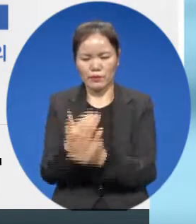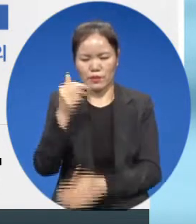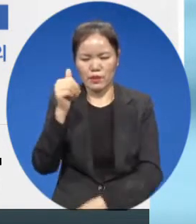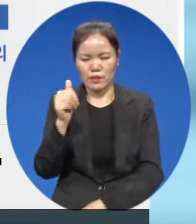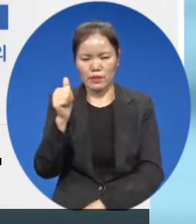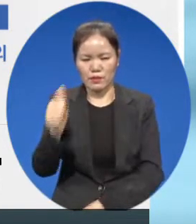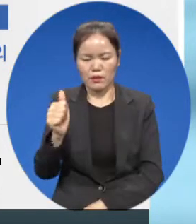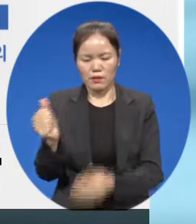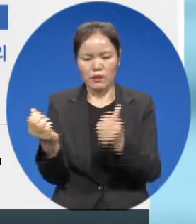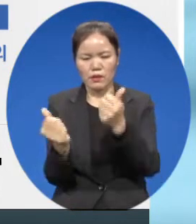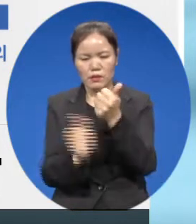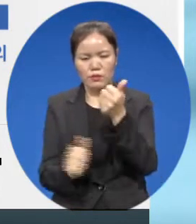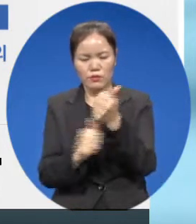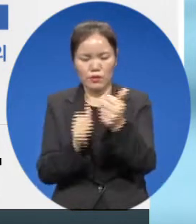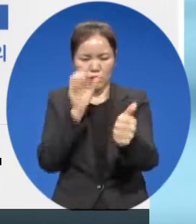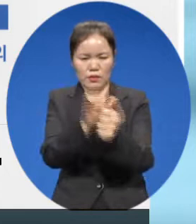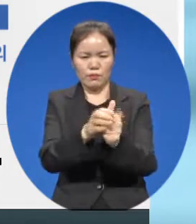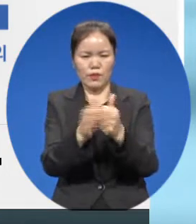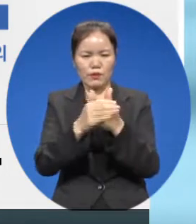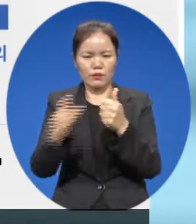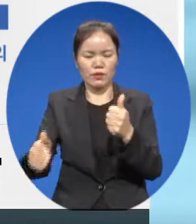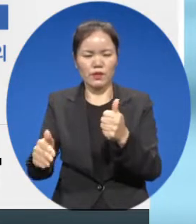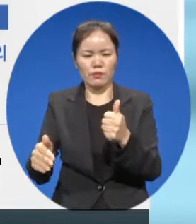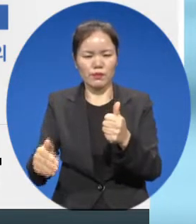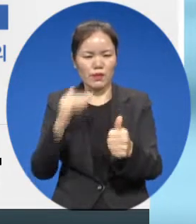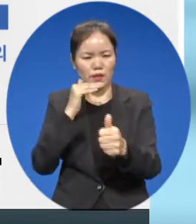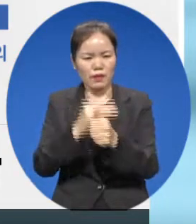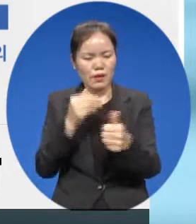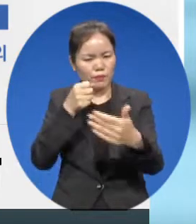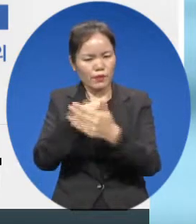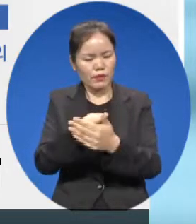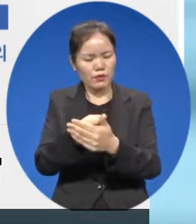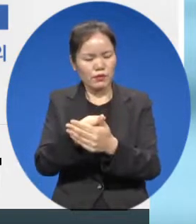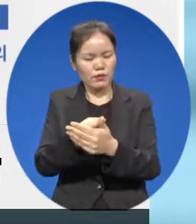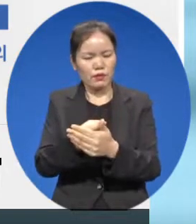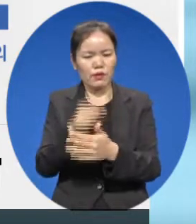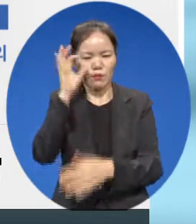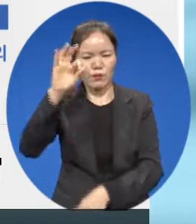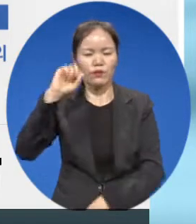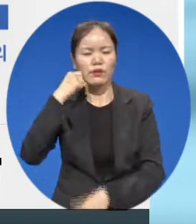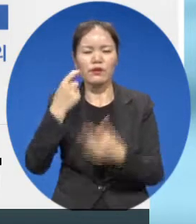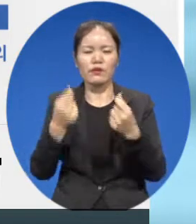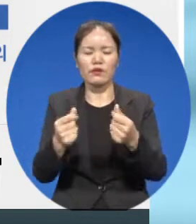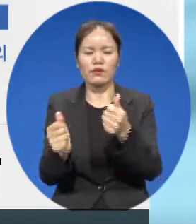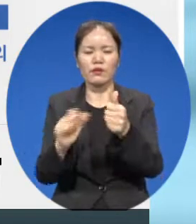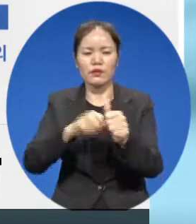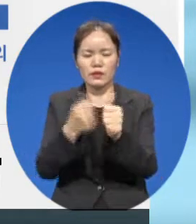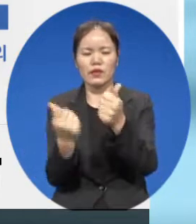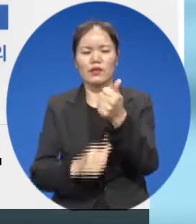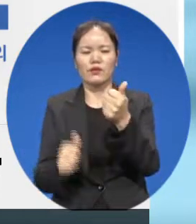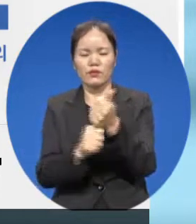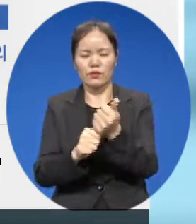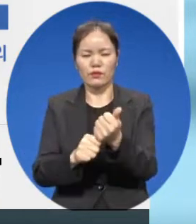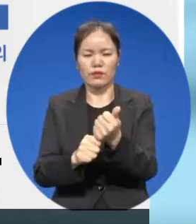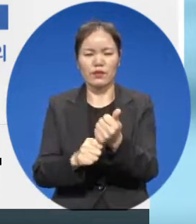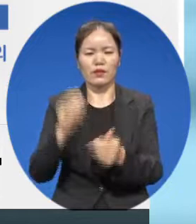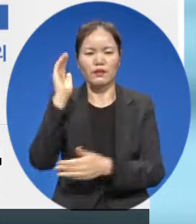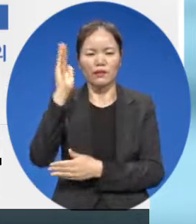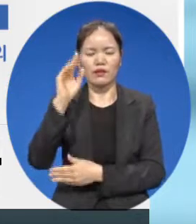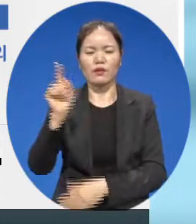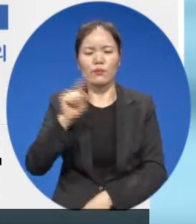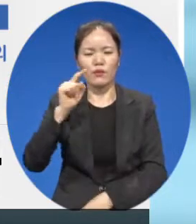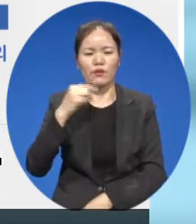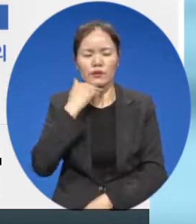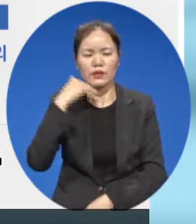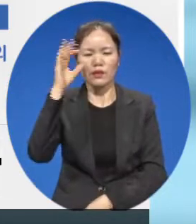위원들을 임명 하니까 대체적으로 그런 결정이 나올 거라고 단정적으로 얘기할 수 여성은 아니라고 보고요 징계위원회의 어떤 얘기가 나올 지는 두고 봐야 된다 뭐